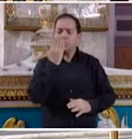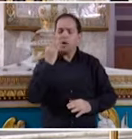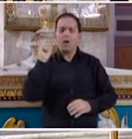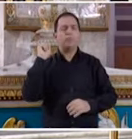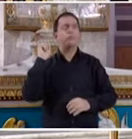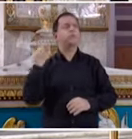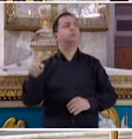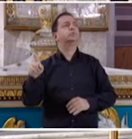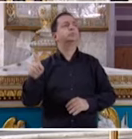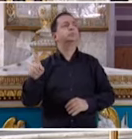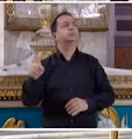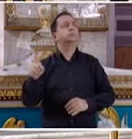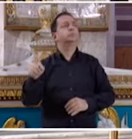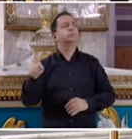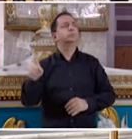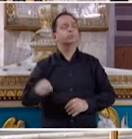Άγιε Πάτρε